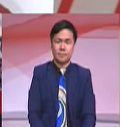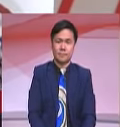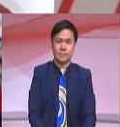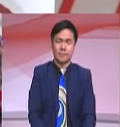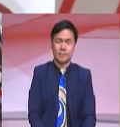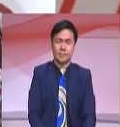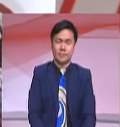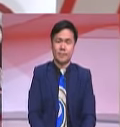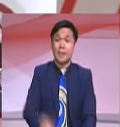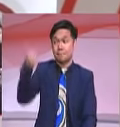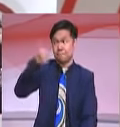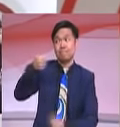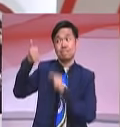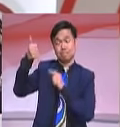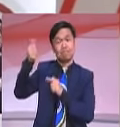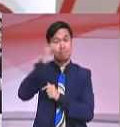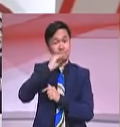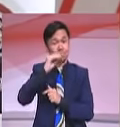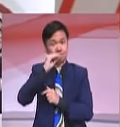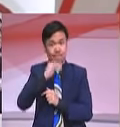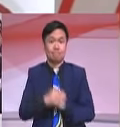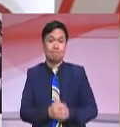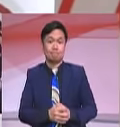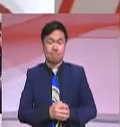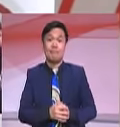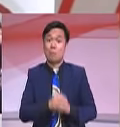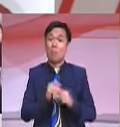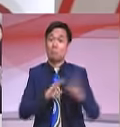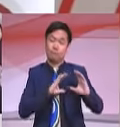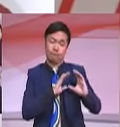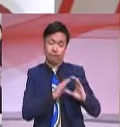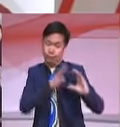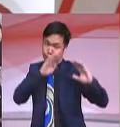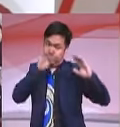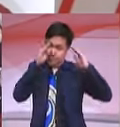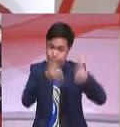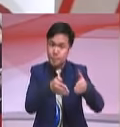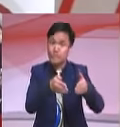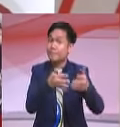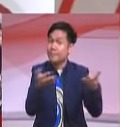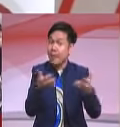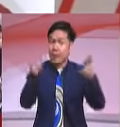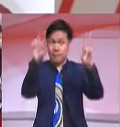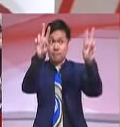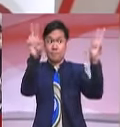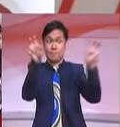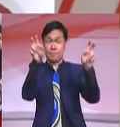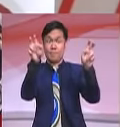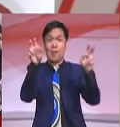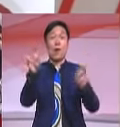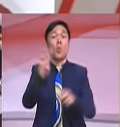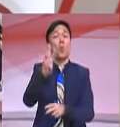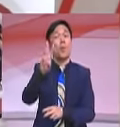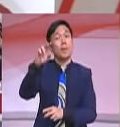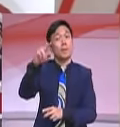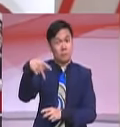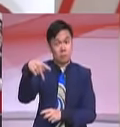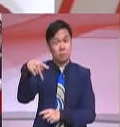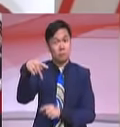Sebab itu, kita dedikasikan Hari Wilayah ini dengan tema Wilayah